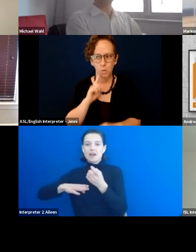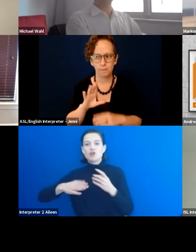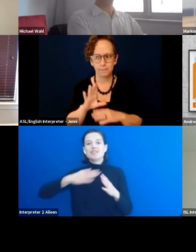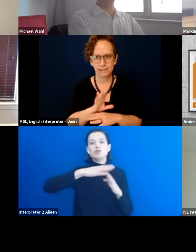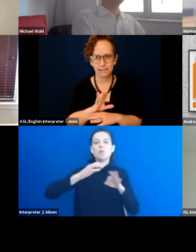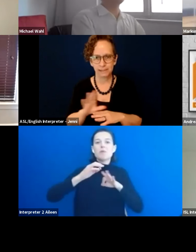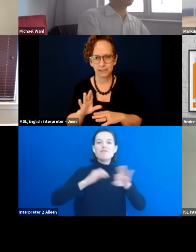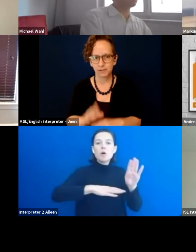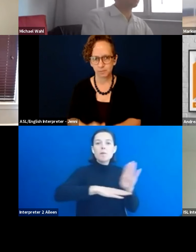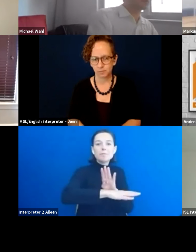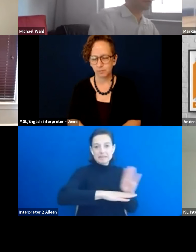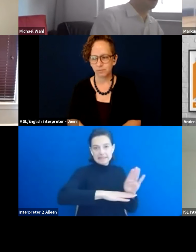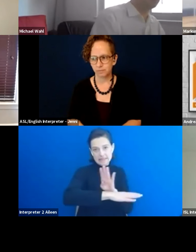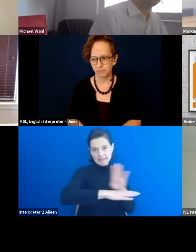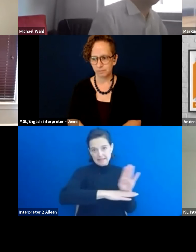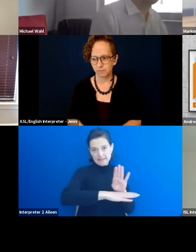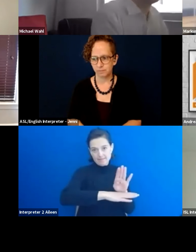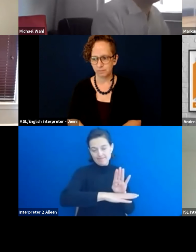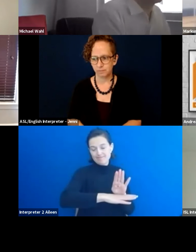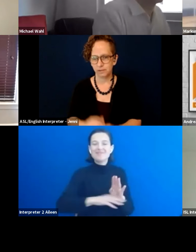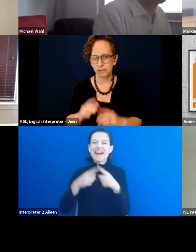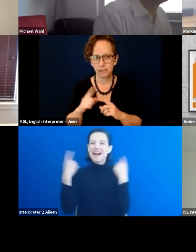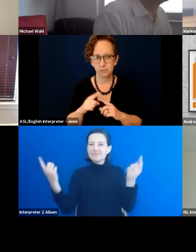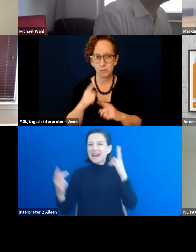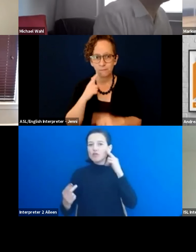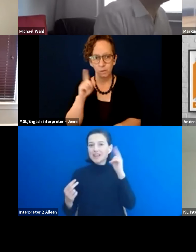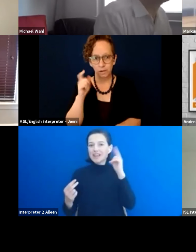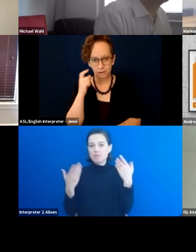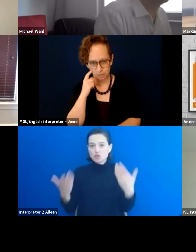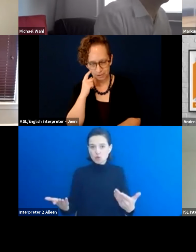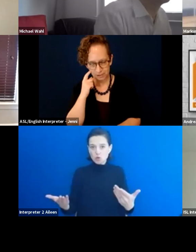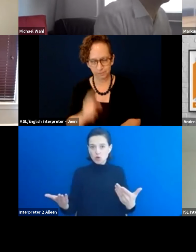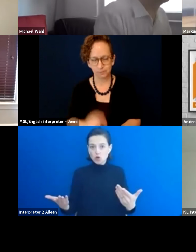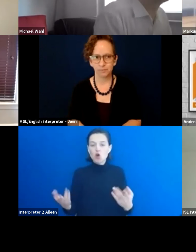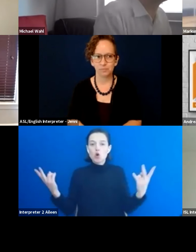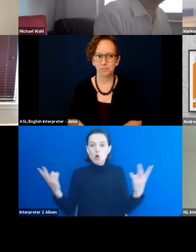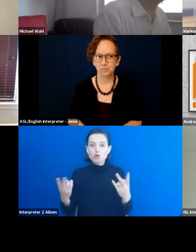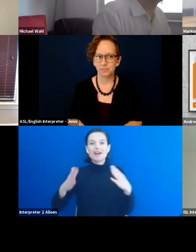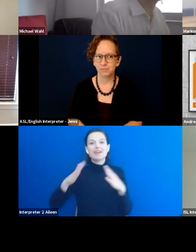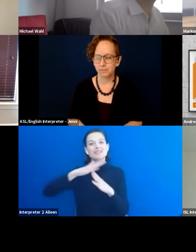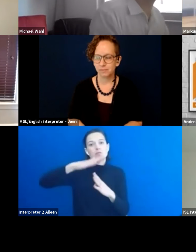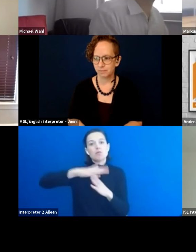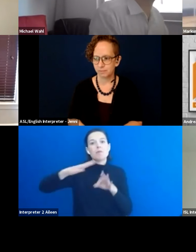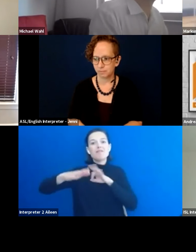die Abteilung genannt, und T-Mobile for Government, also für die